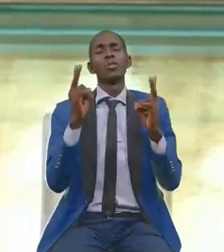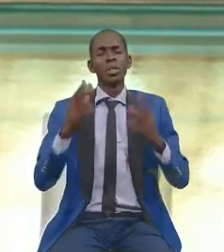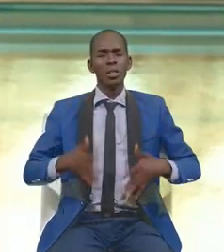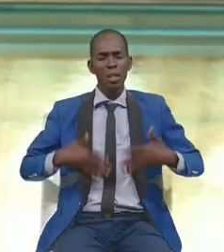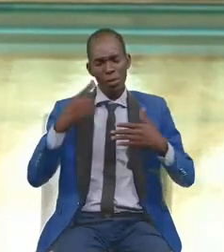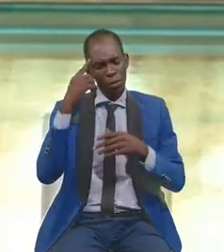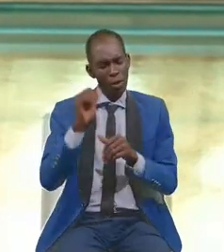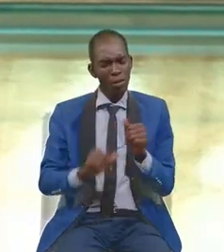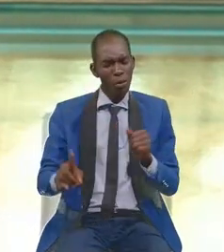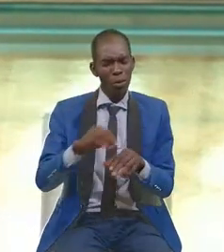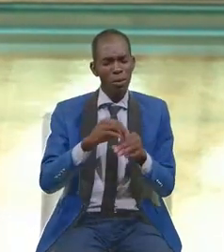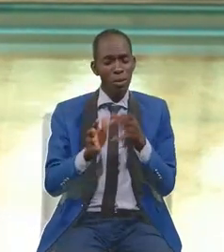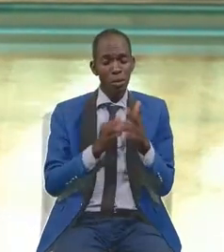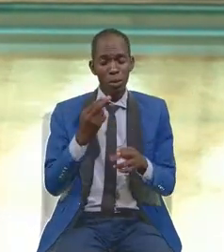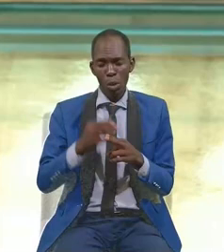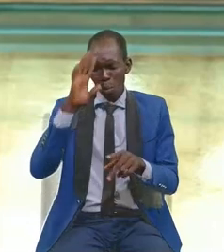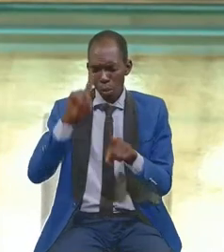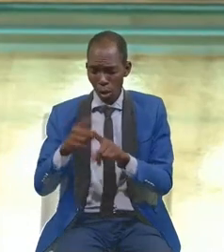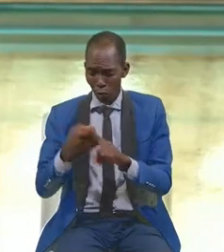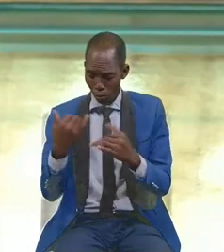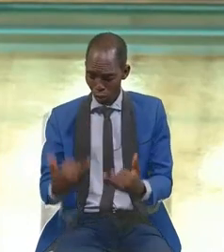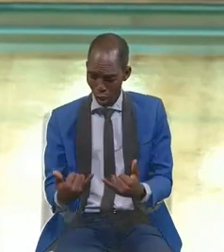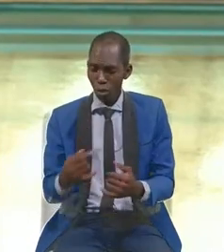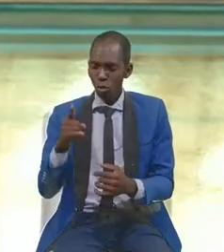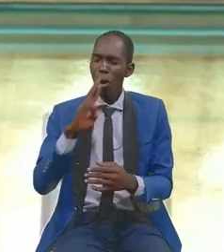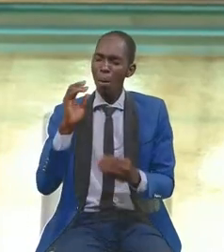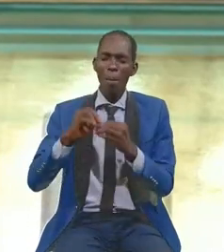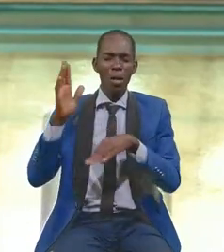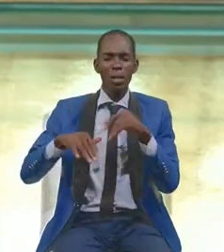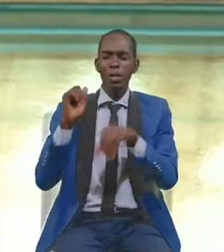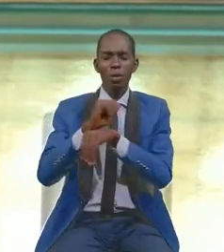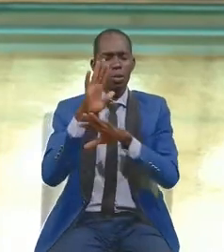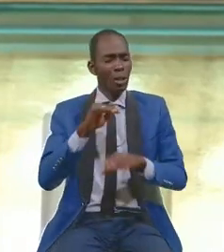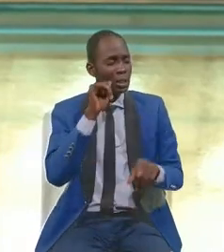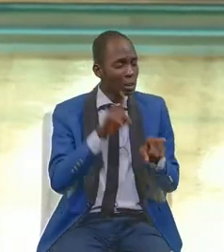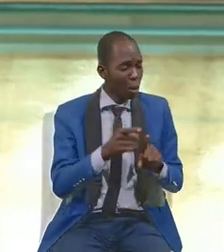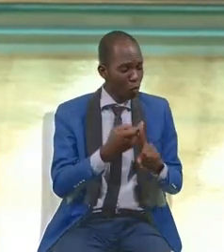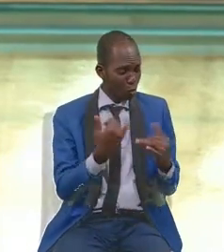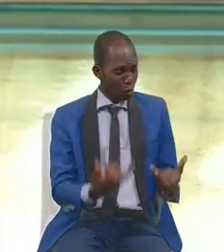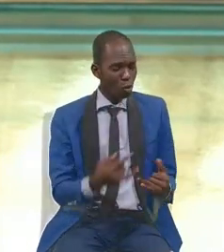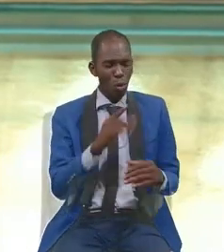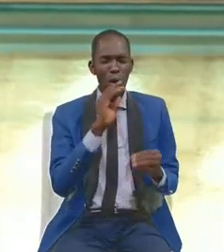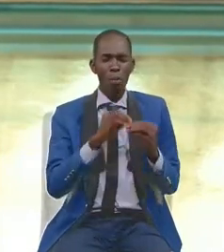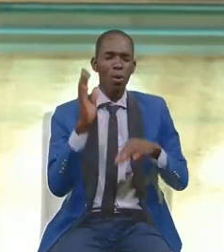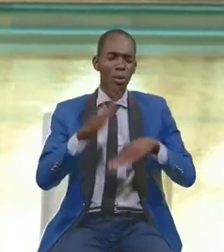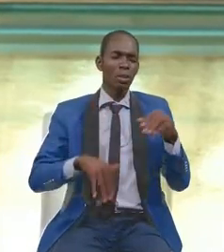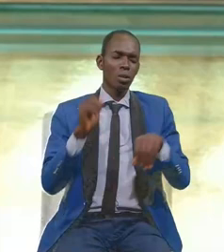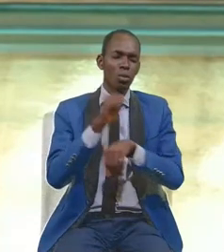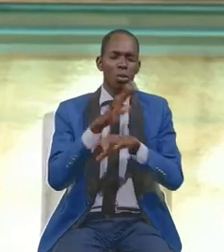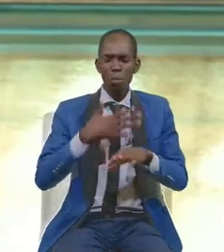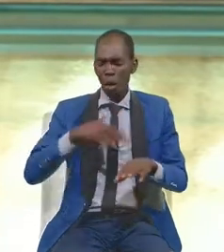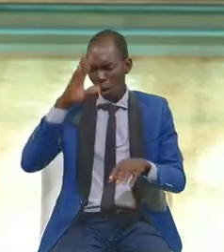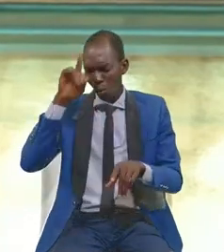partir de ce jour, vous êtes plus convaincant. Sœur, à partir de ce jour, tu es plus convaincant. Mon garçon, ma fille, mon